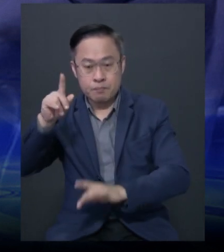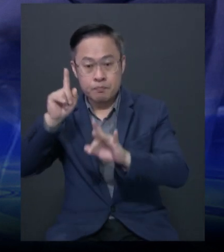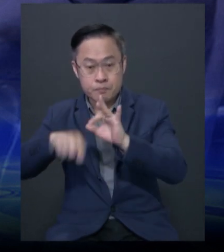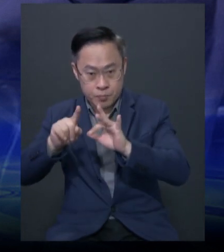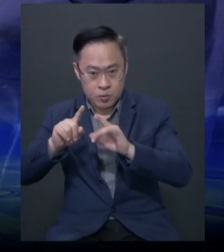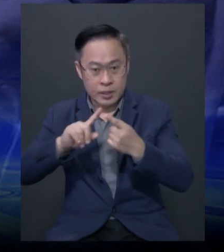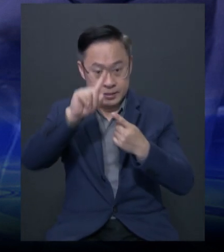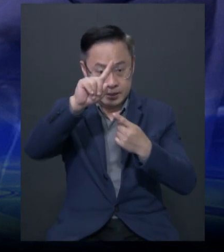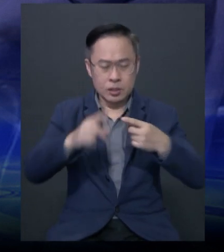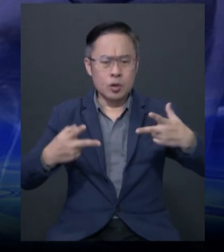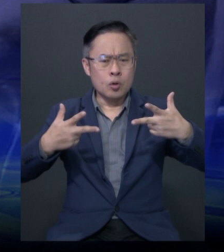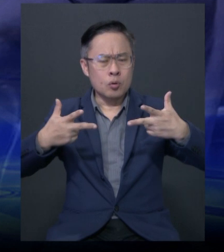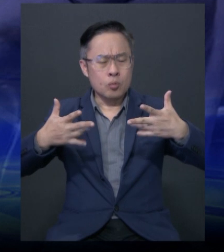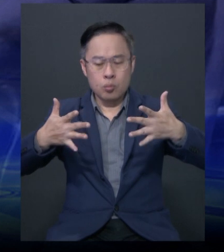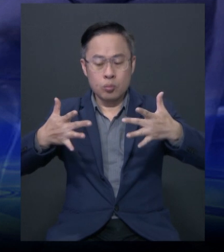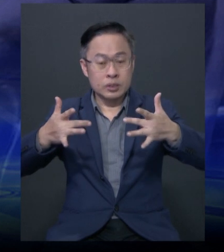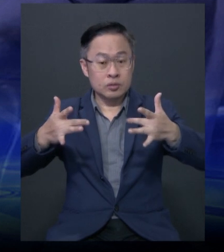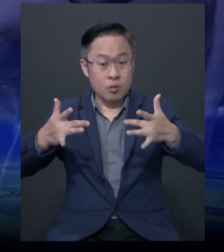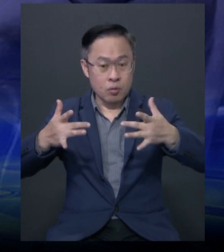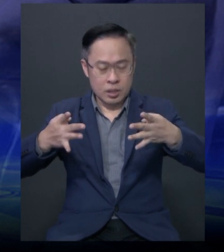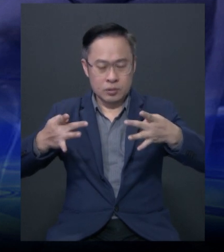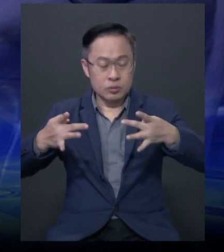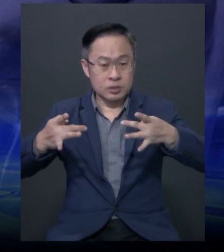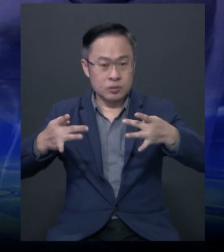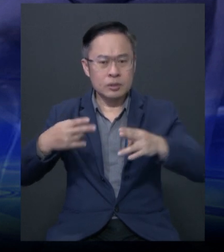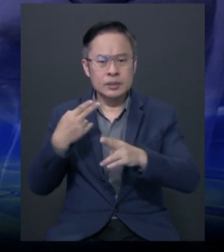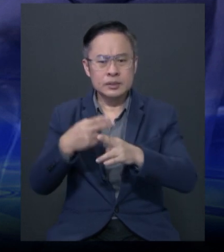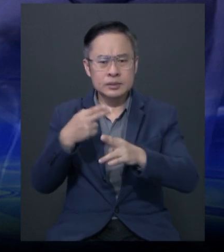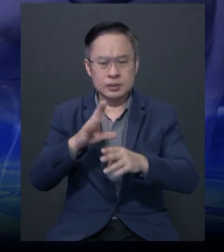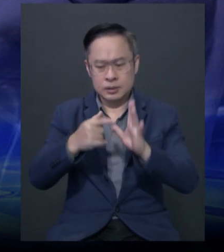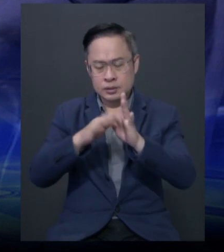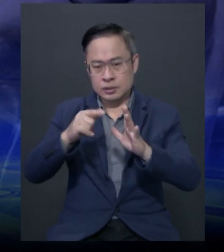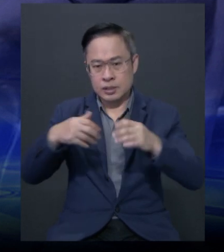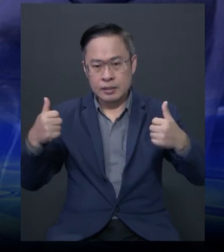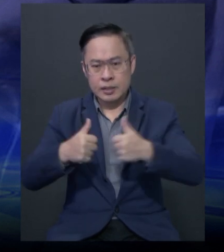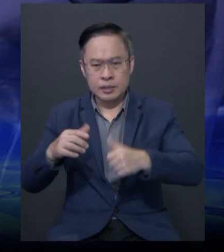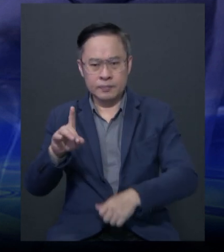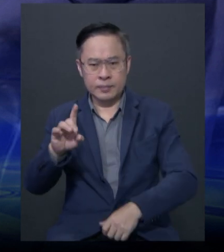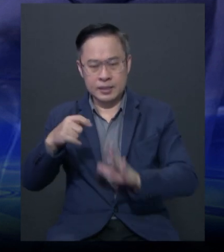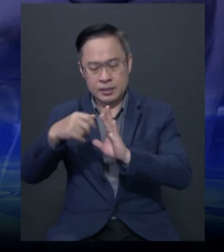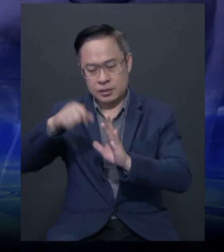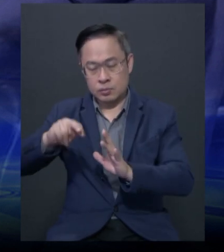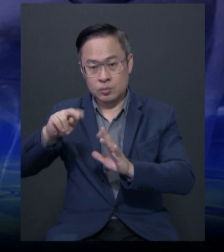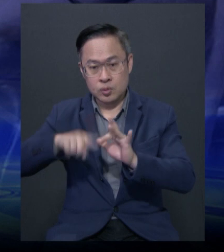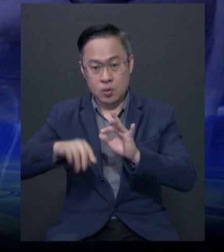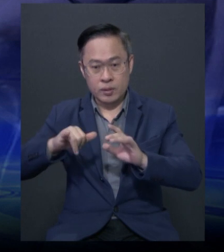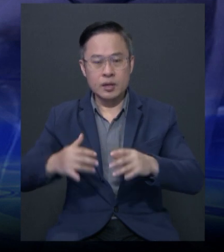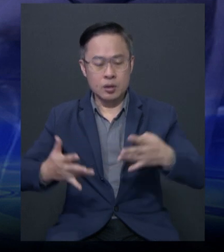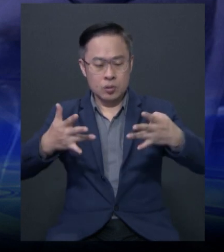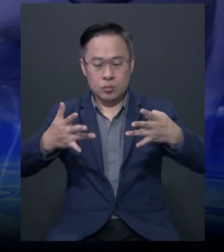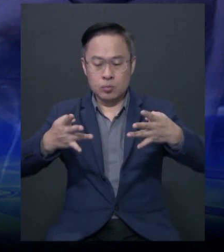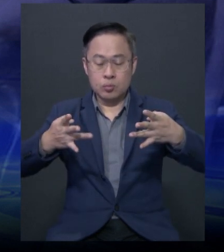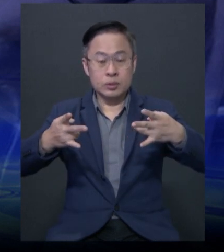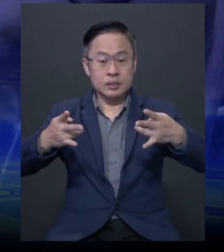ชัชชัยสเทียนโพธิ์ครับพบกับดีเซลน้อยส.ดำเนินครับพิกัด 127ปอนด์ครับคู่ 3ครับเป็นคู่รองคู่เอกครับ